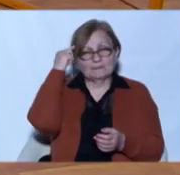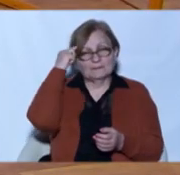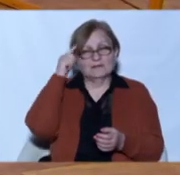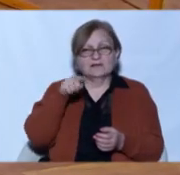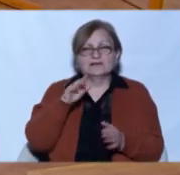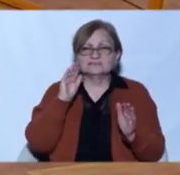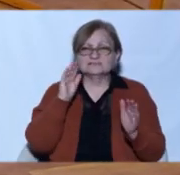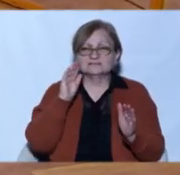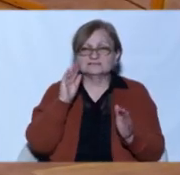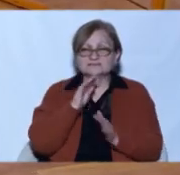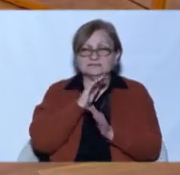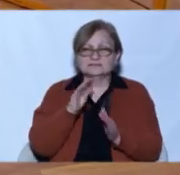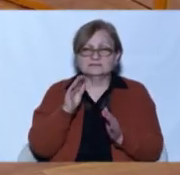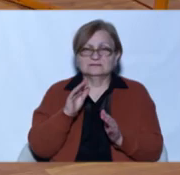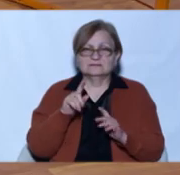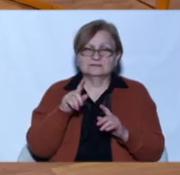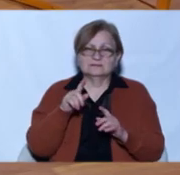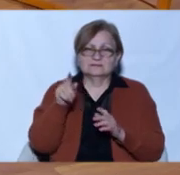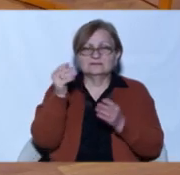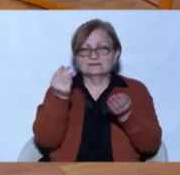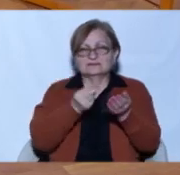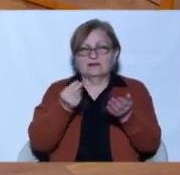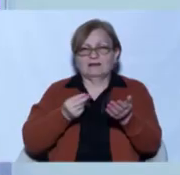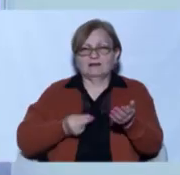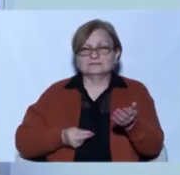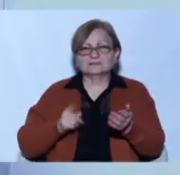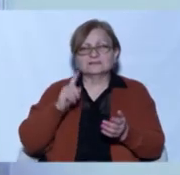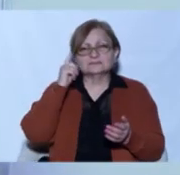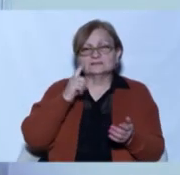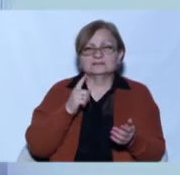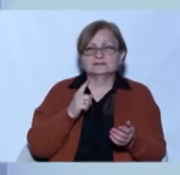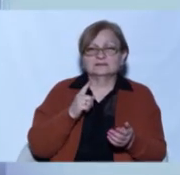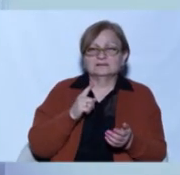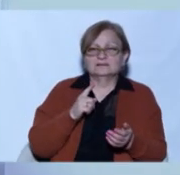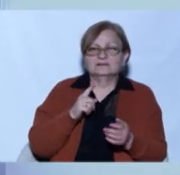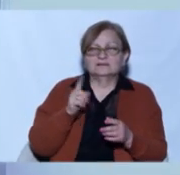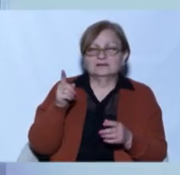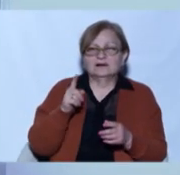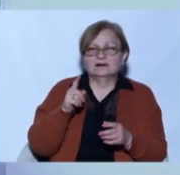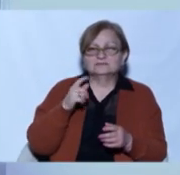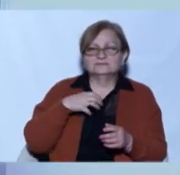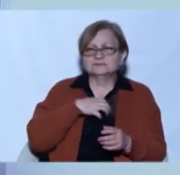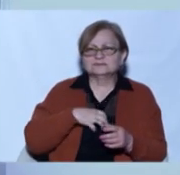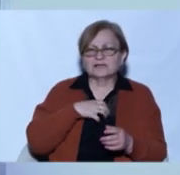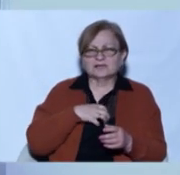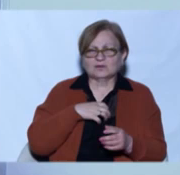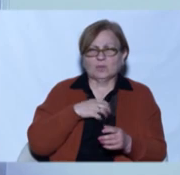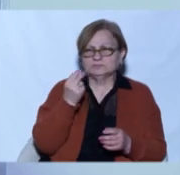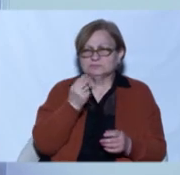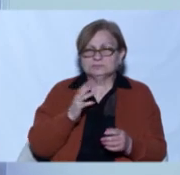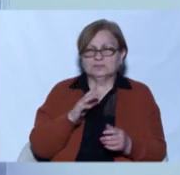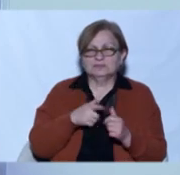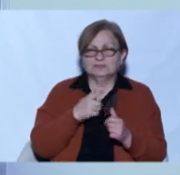სიმღერა აღძრავს, გადმოეცით ჩანახატის სახით. ჩანახატი არის სახელდახელოდ გაკეთებული ნახატი